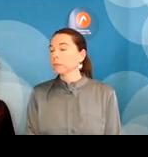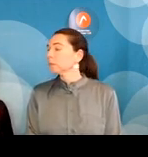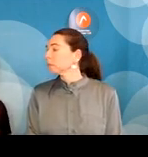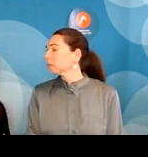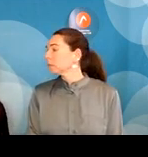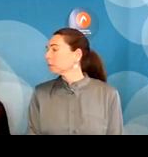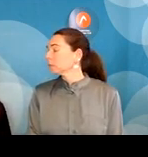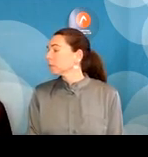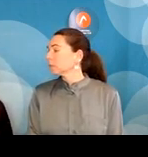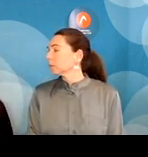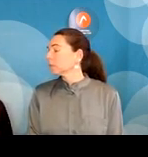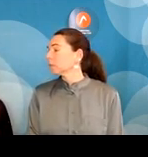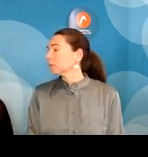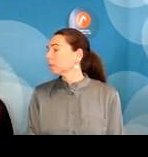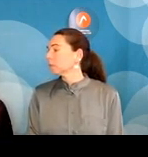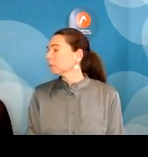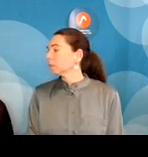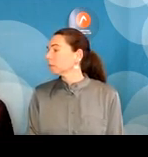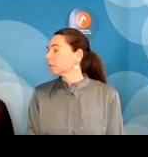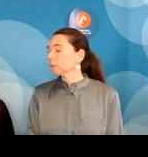material. Partsrådet.